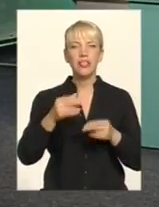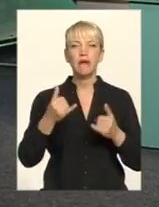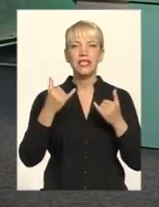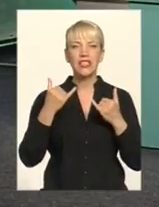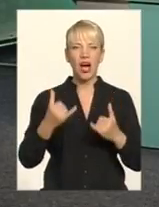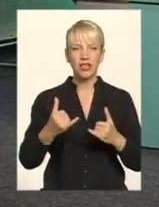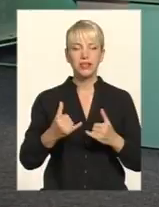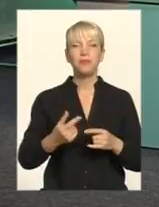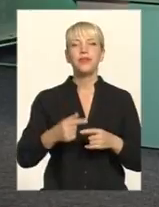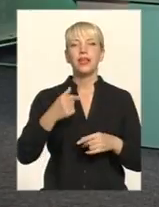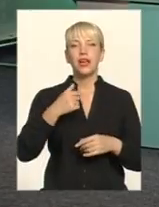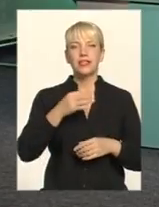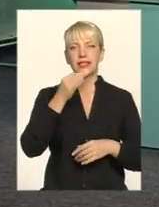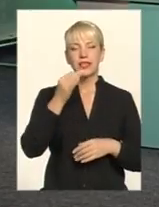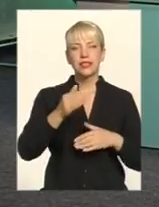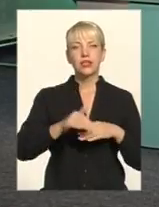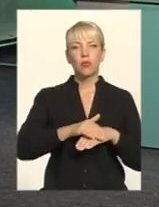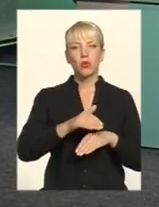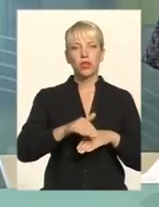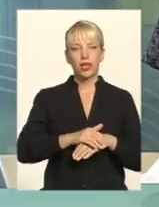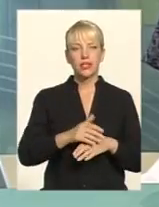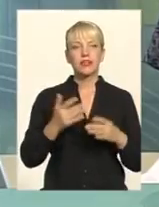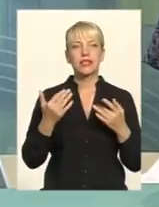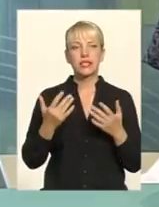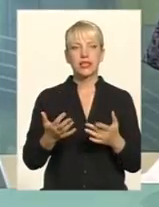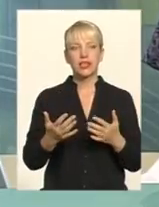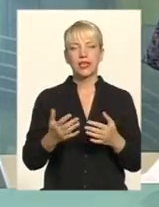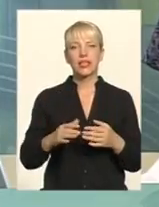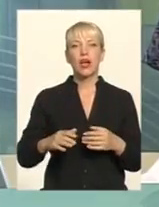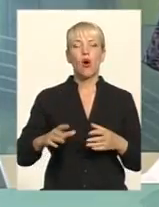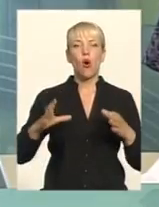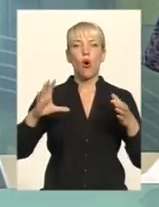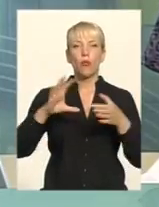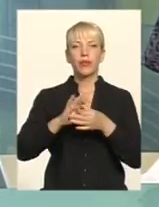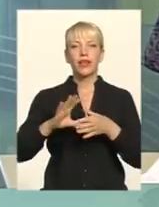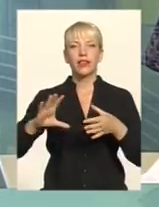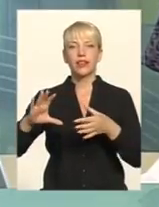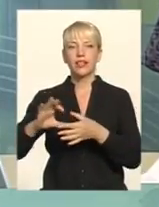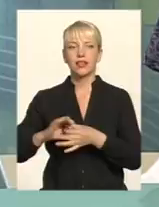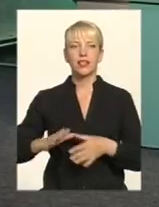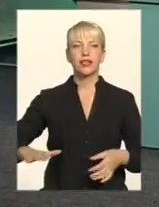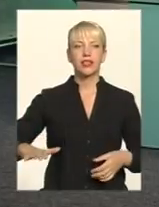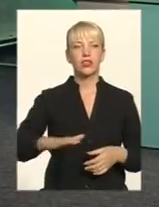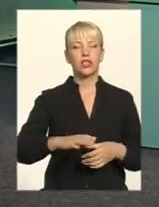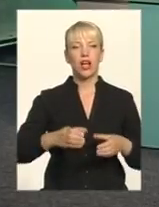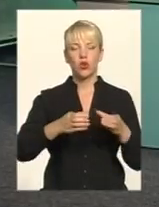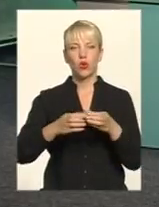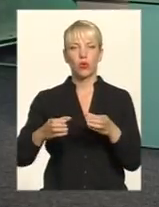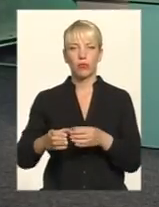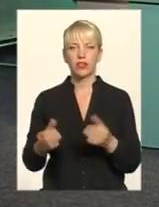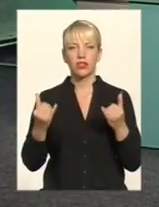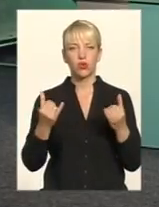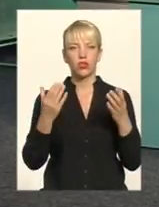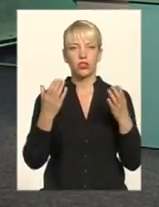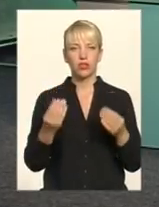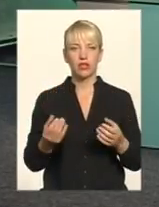момент. Скажіть, пане Михайле, в скількох об'єднаних тергромадах, можливо, у вас є інформація? На сьогоднішній день те, що прийняте